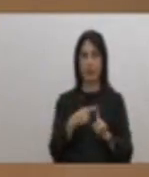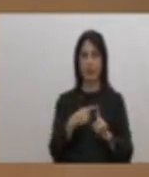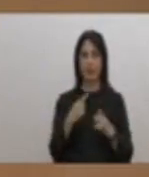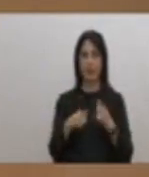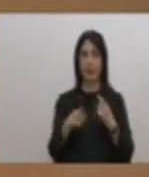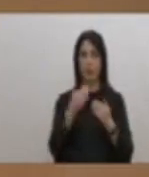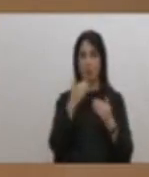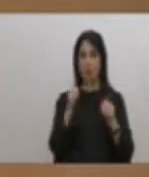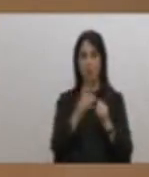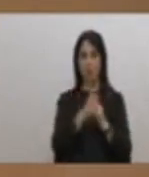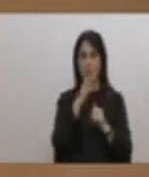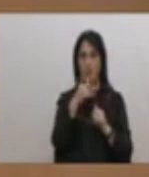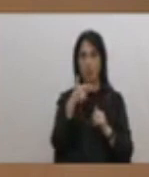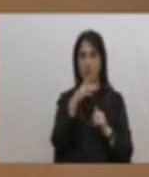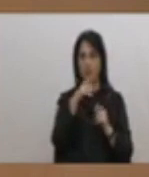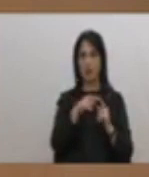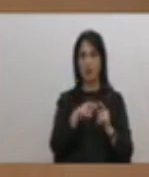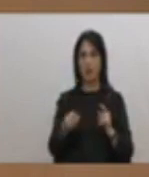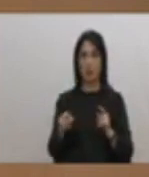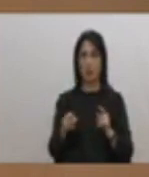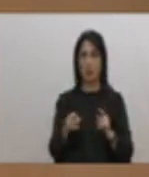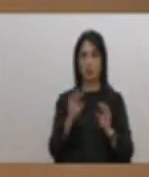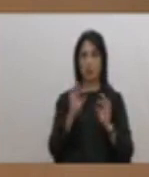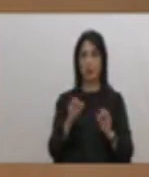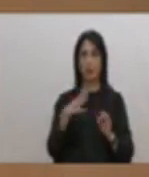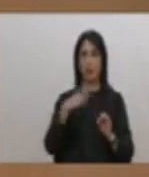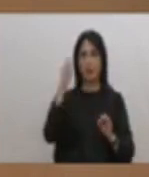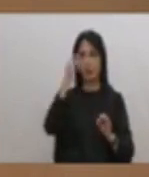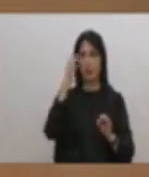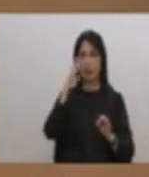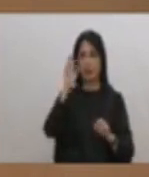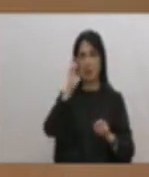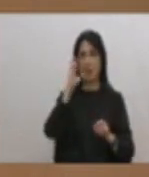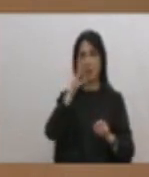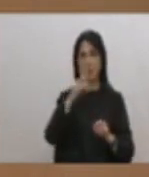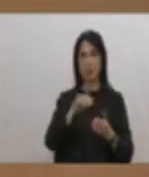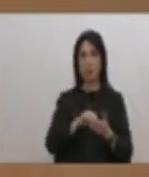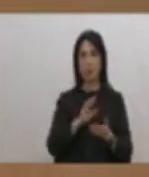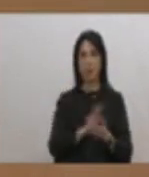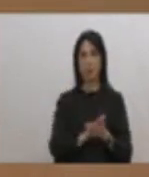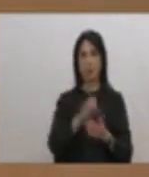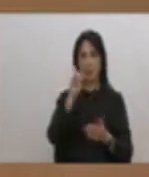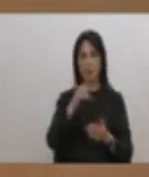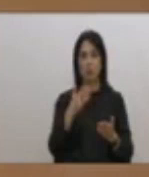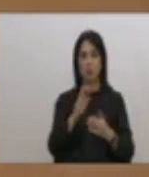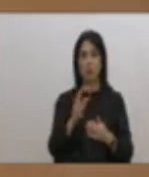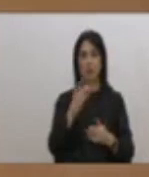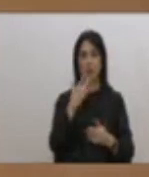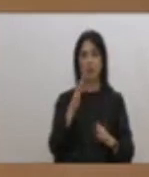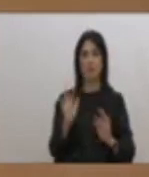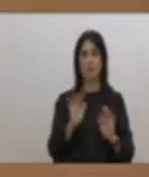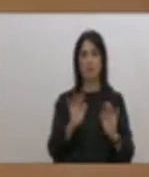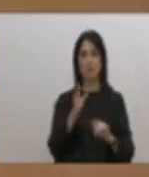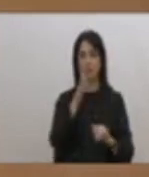განსხვავება ბოლო 15 წლის და 20 წლის განმავლობაში სწორედ ქართული ოცნების ხელისუფლების დროს ფიქსირდება? იცით თუ არა, რომ ნაციონალური